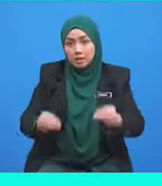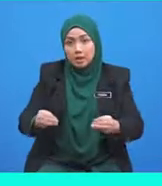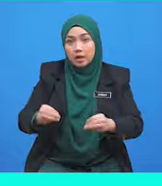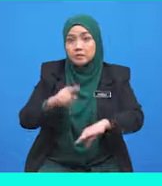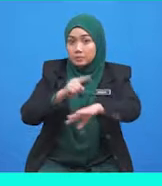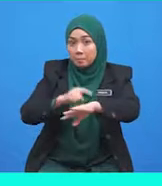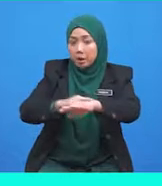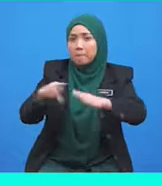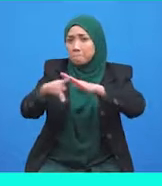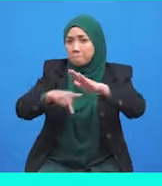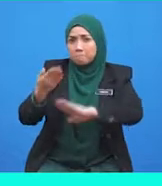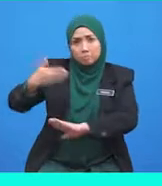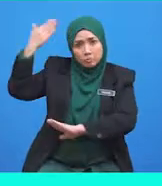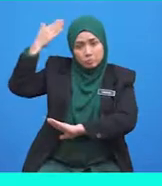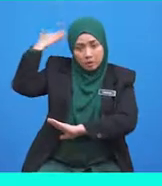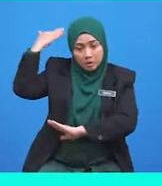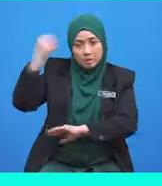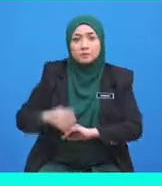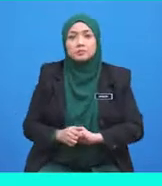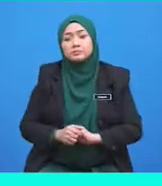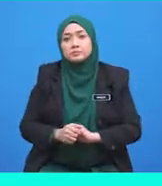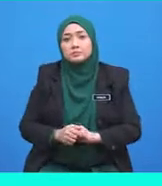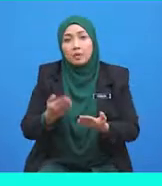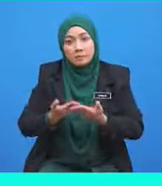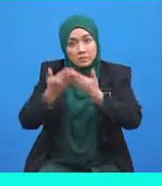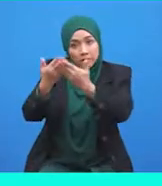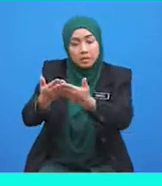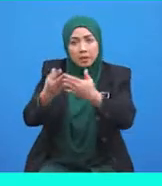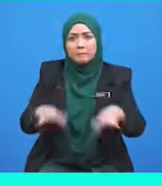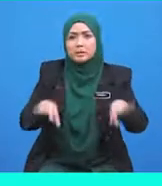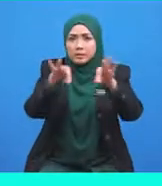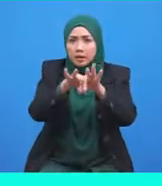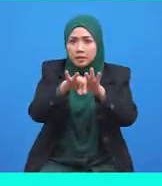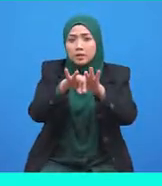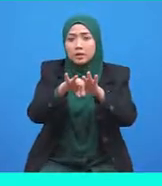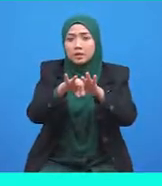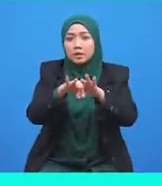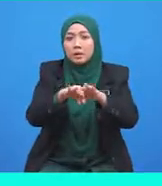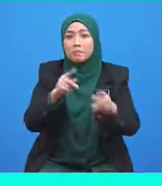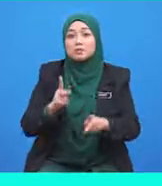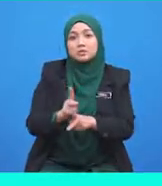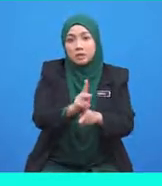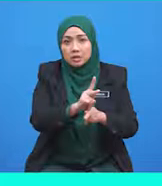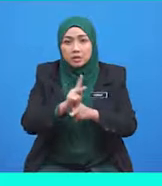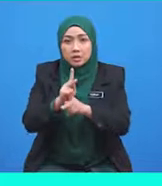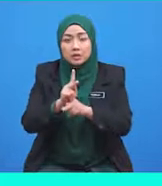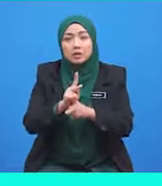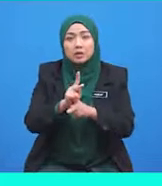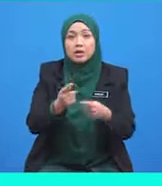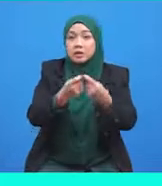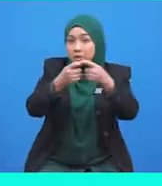prasejarah. Kedua, mencadangkan kepentingan memelihara dan memulihara tinggalan